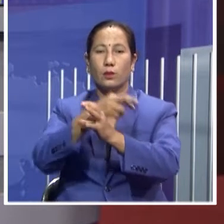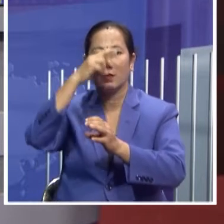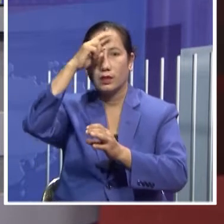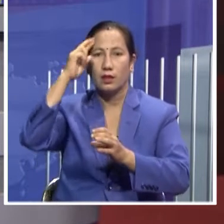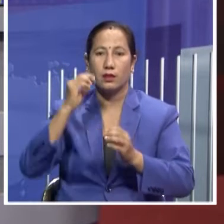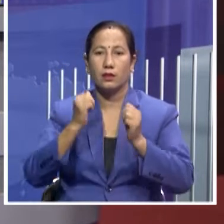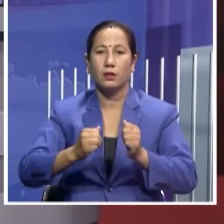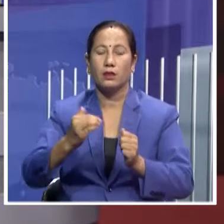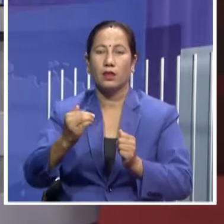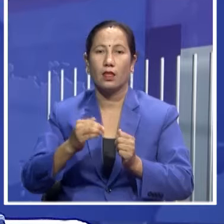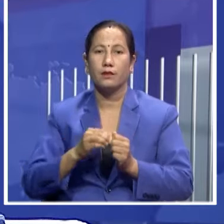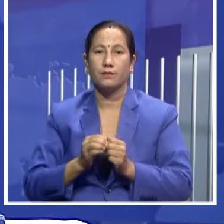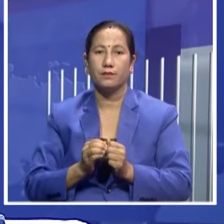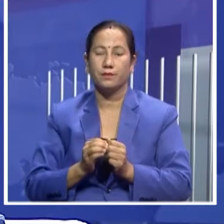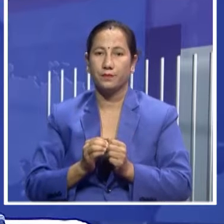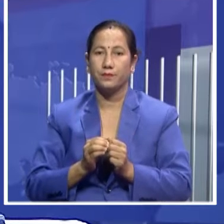दोभाषे रति बस्नेत।